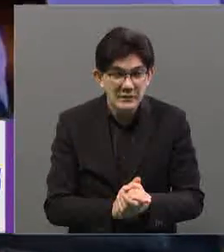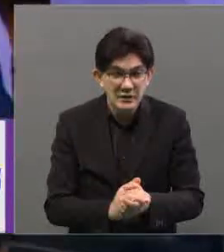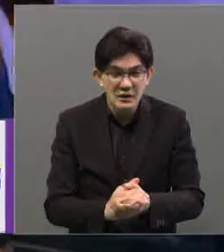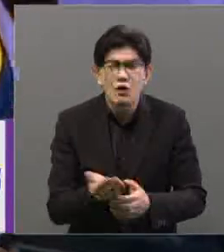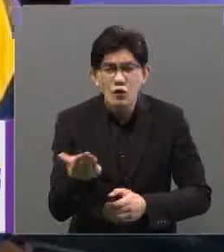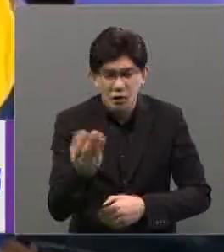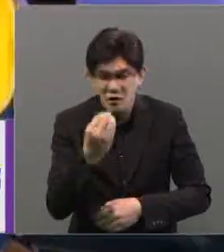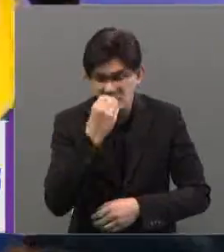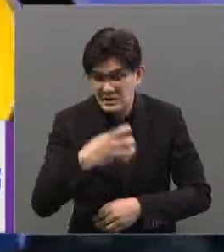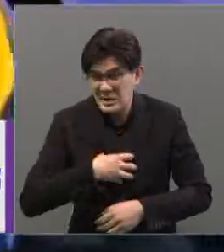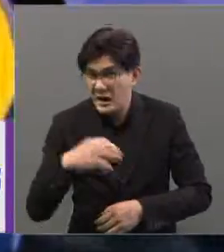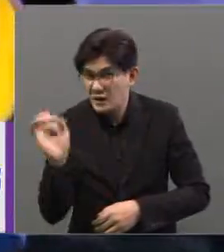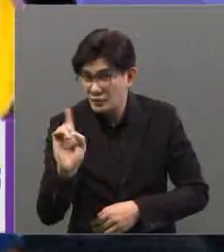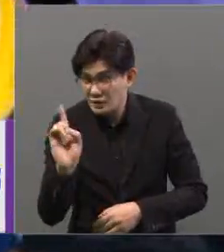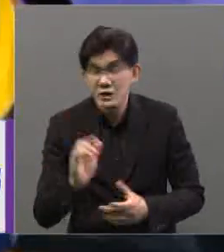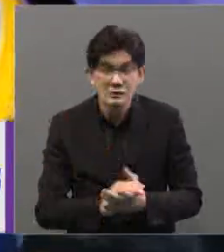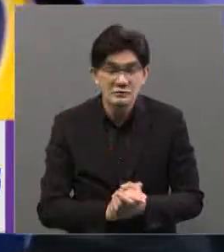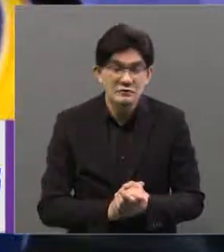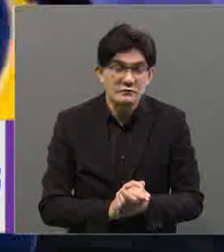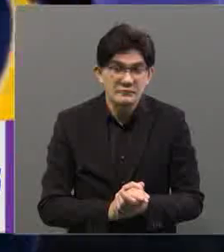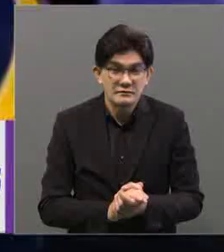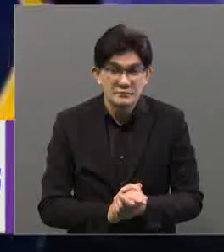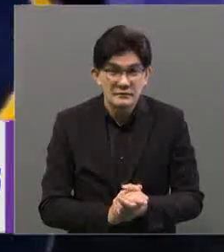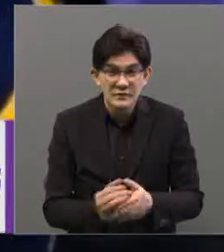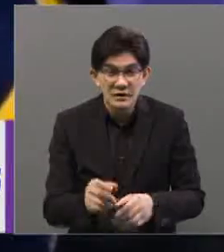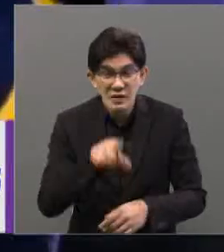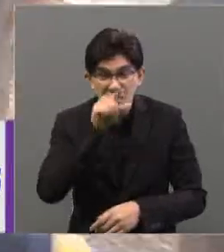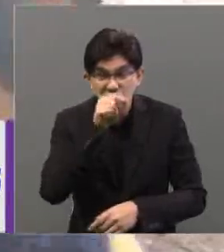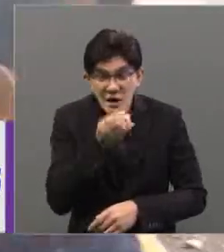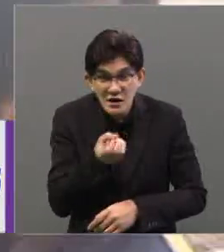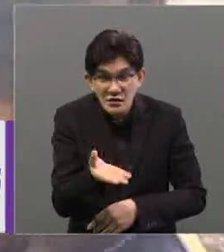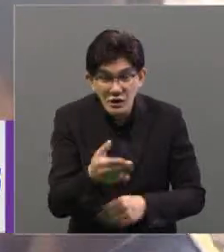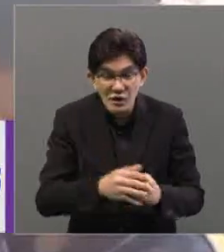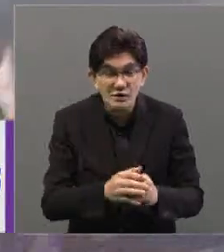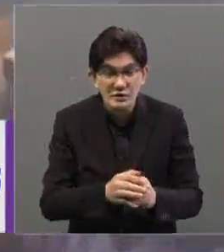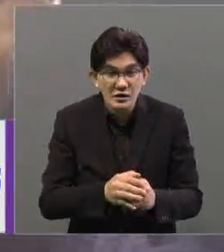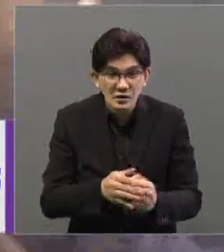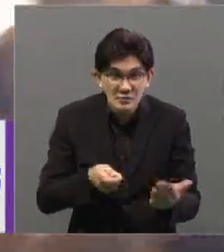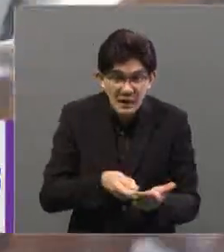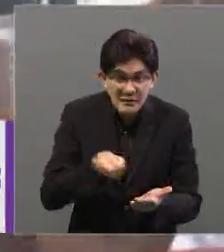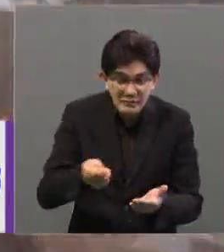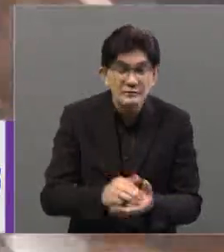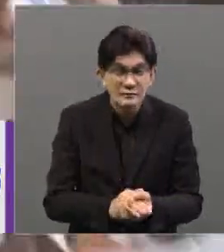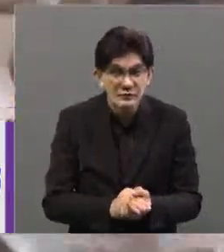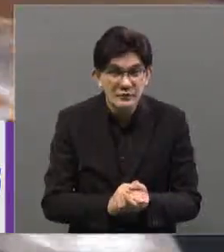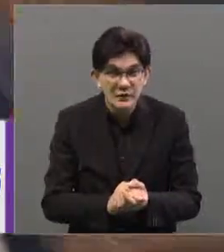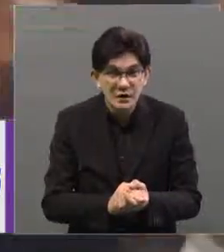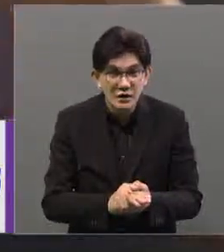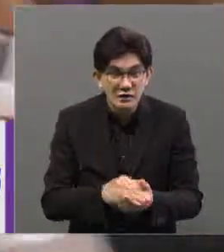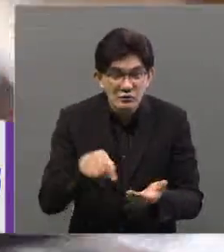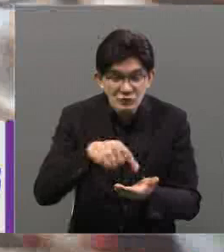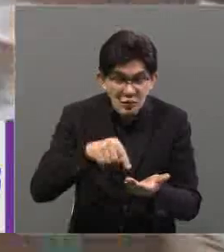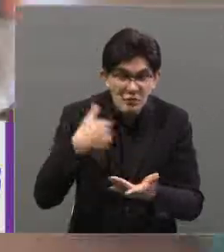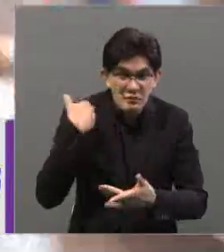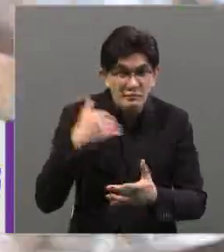ขาเรียกร้องมาเลยนะครับให้พี่ๆจัดให้เนี่ยนะครับไก่ทอดนะพิซซ่านะครับแล้วก็ขนมโดนัทนะครับเป็นสิ่ง